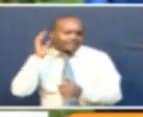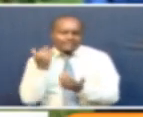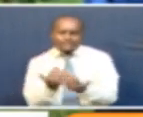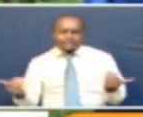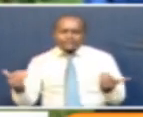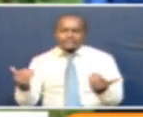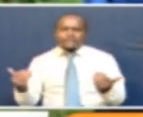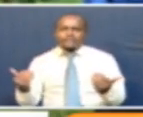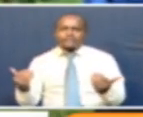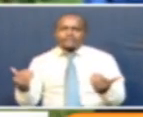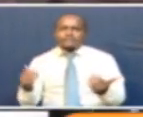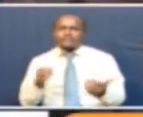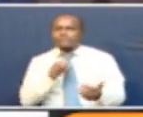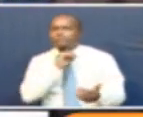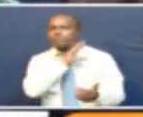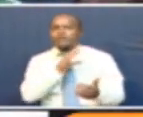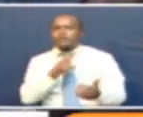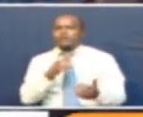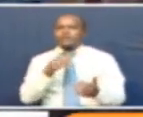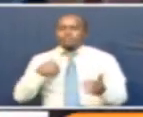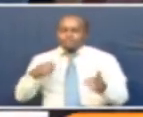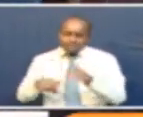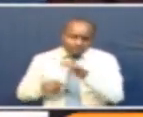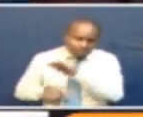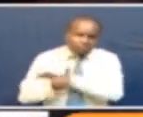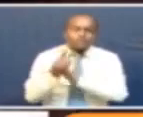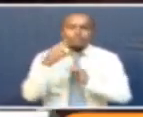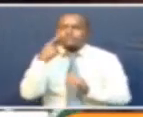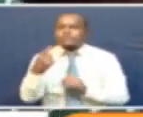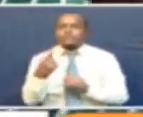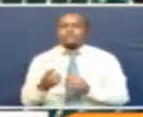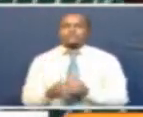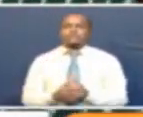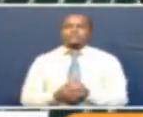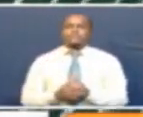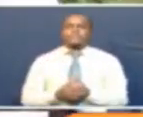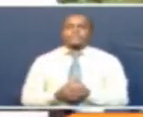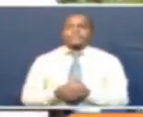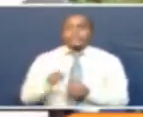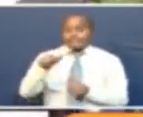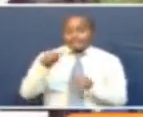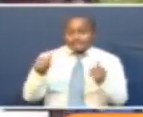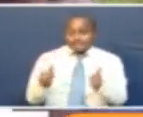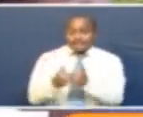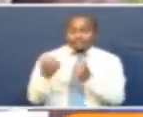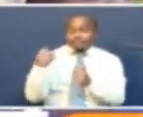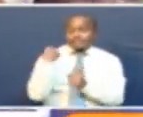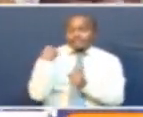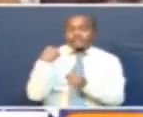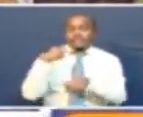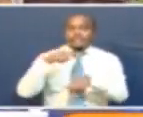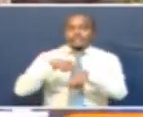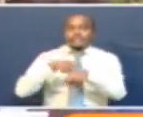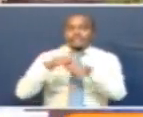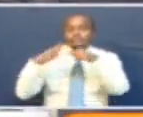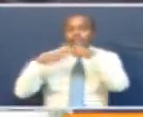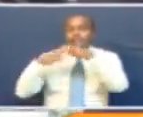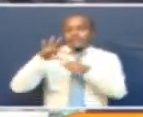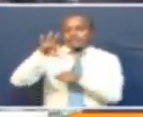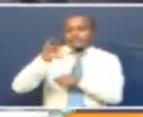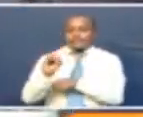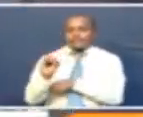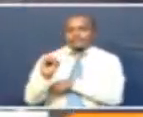nini. Sasa nikatoka nje. Ni kisa cha jana usiku mwendo wa saa 3:30,